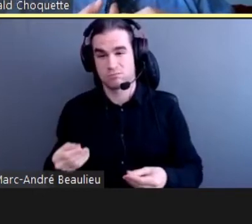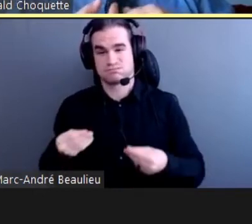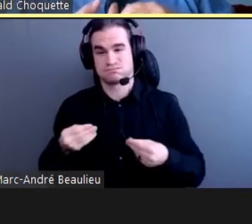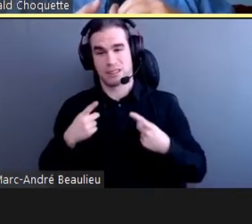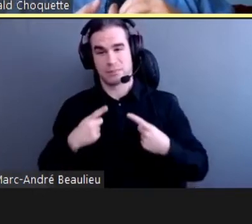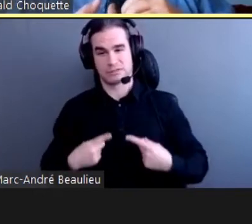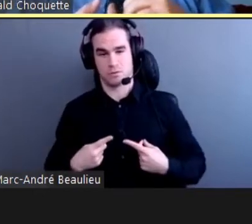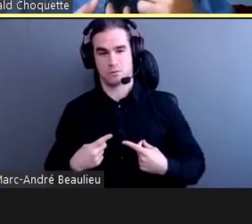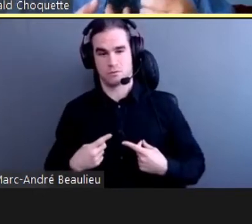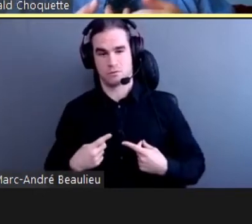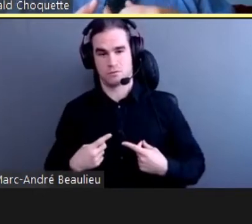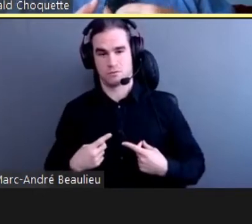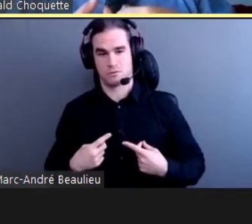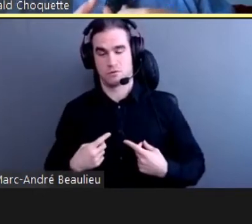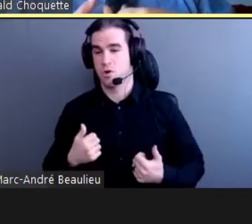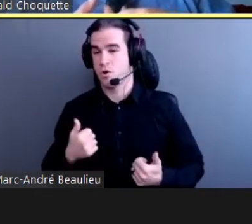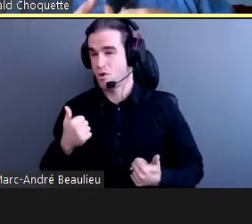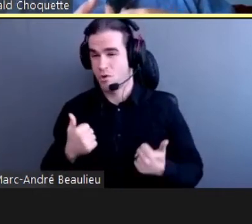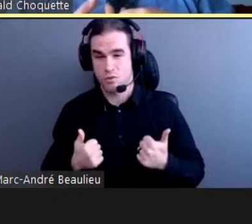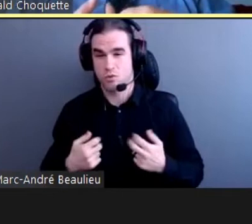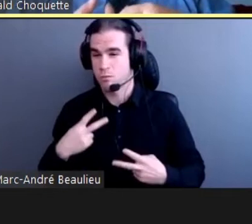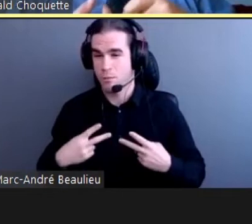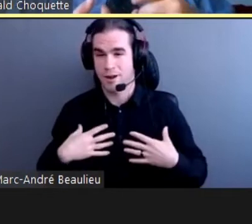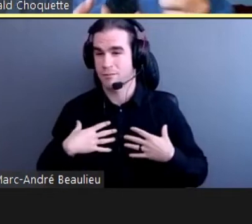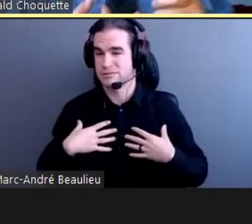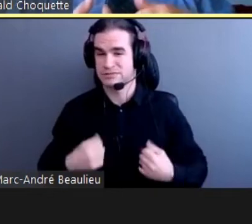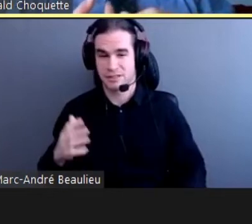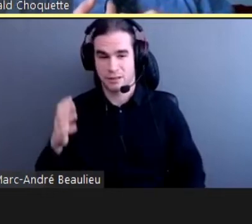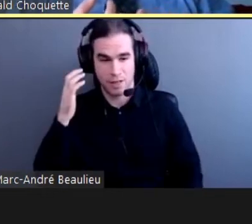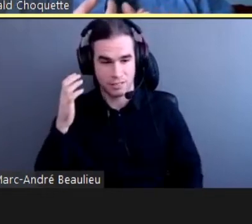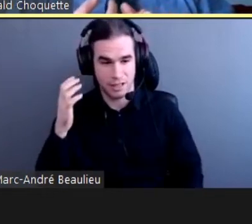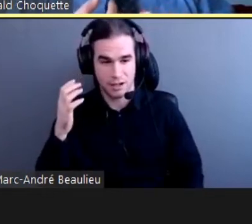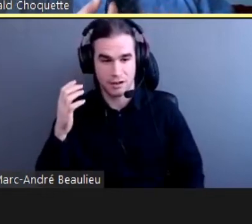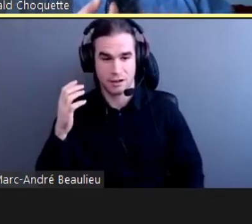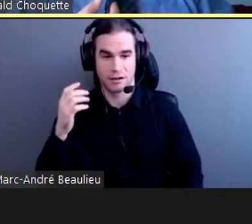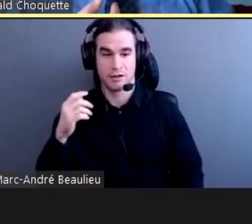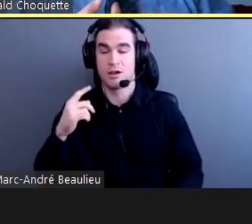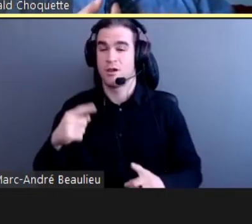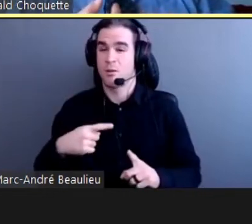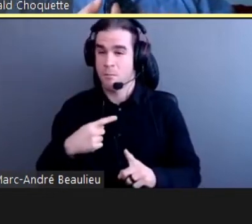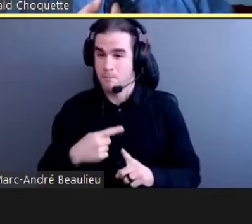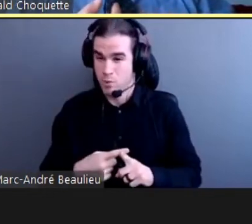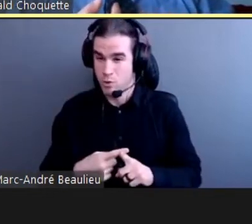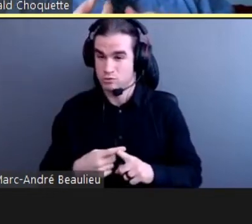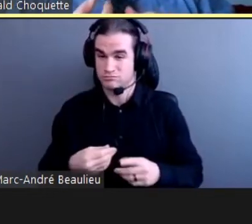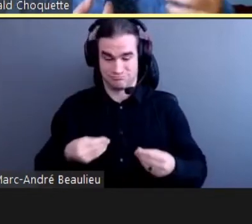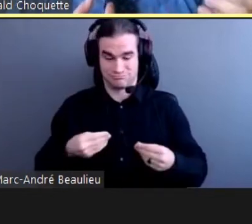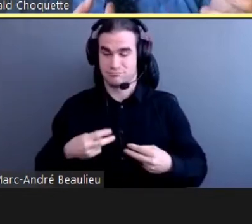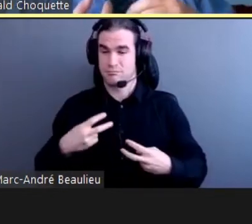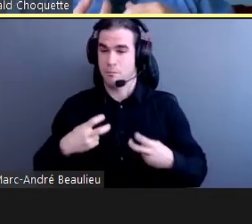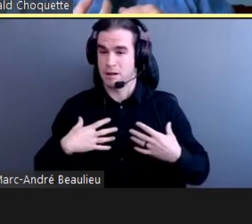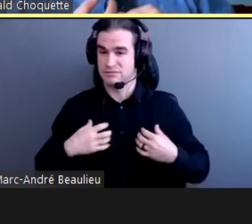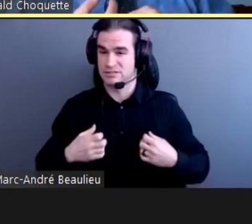dépression. Aussi des problèmes de santé mentale. Ça peut aller même à des problèmes de santé physique.